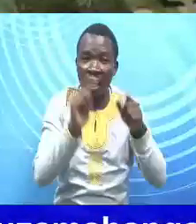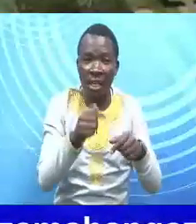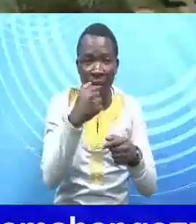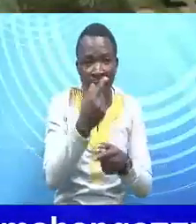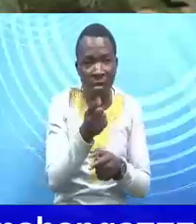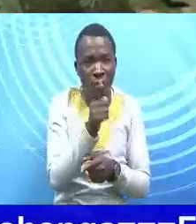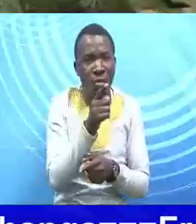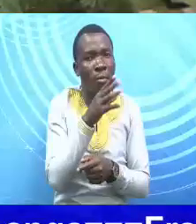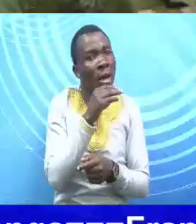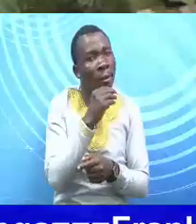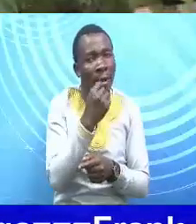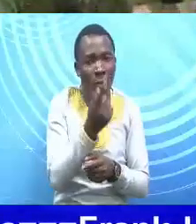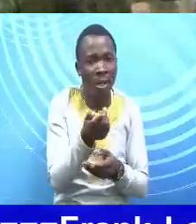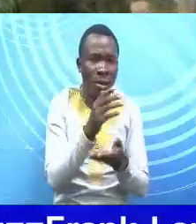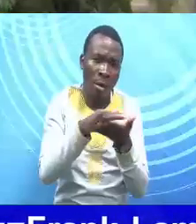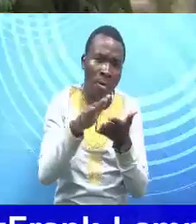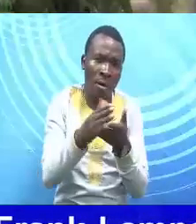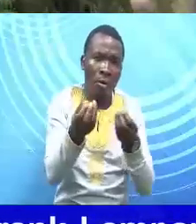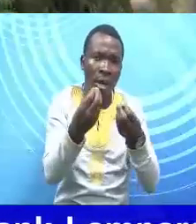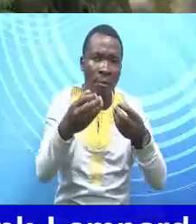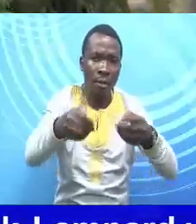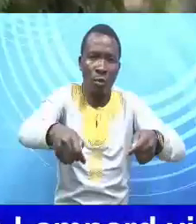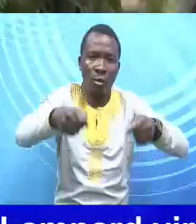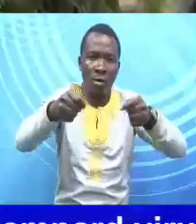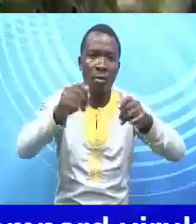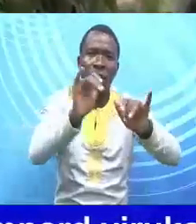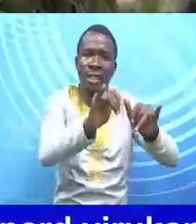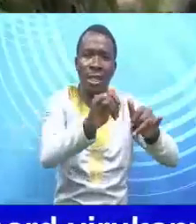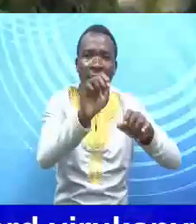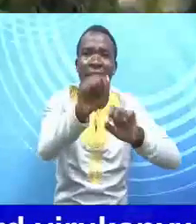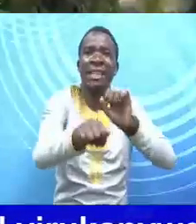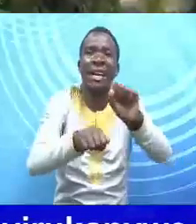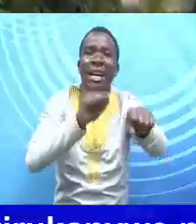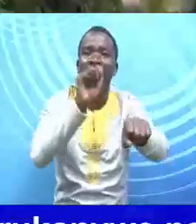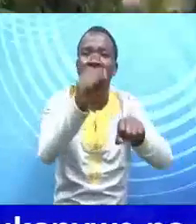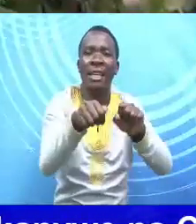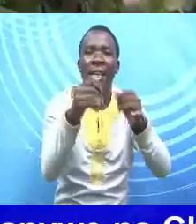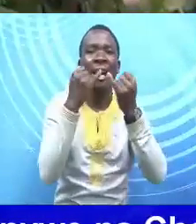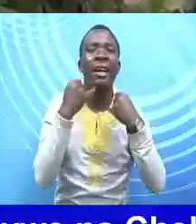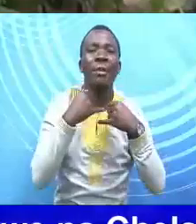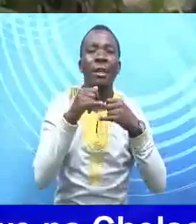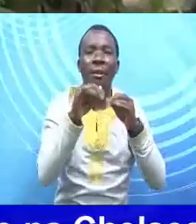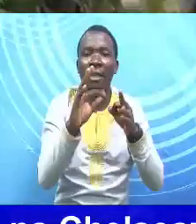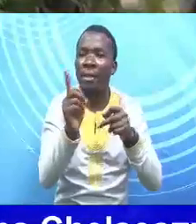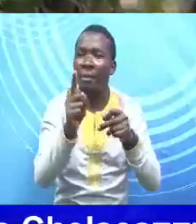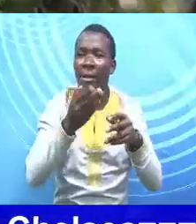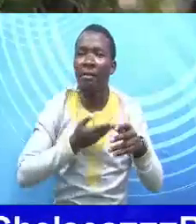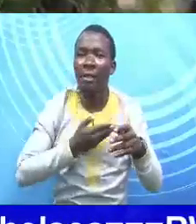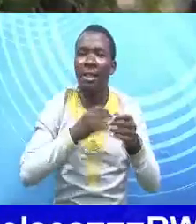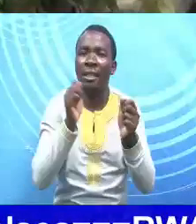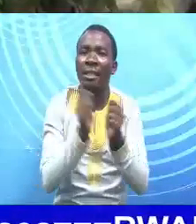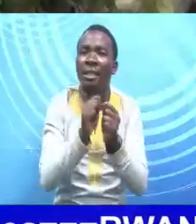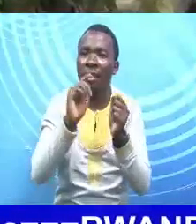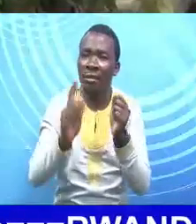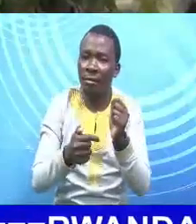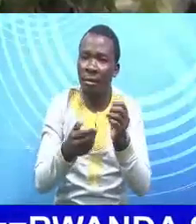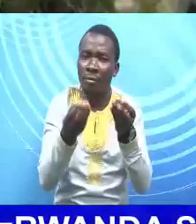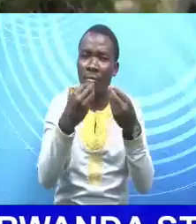nti wambabariye ukamudukese twanjye ugasigarana igare arambwira ngo niba tudafite ibihumbi icumi ntago ari